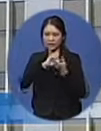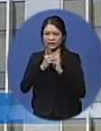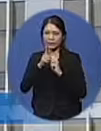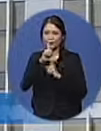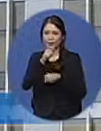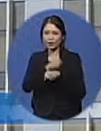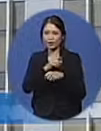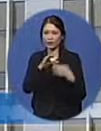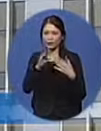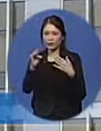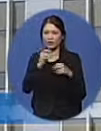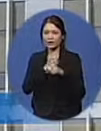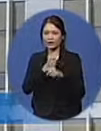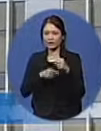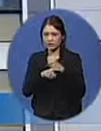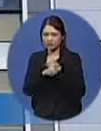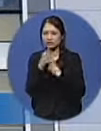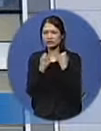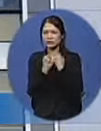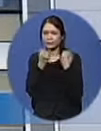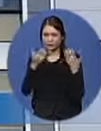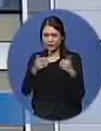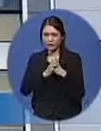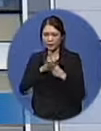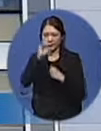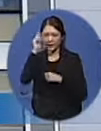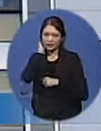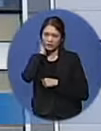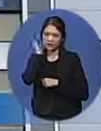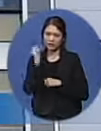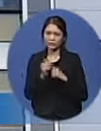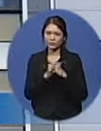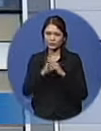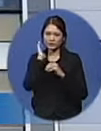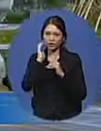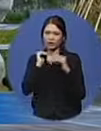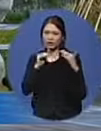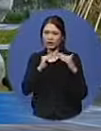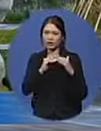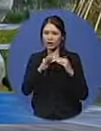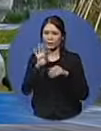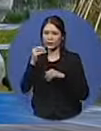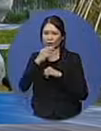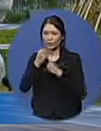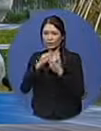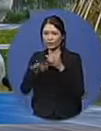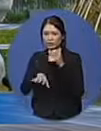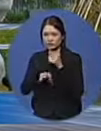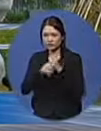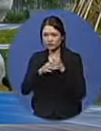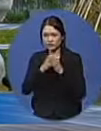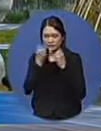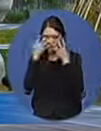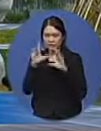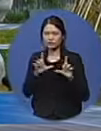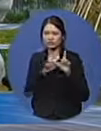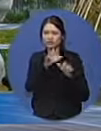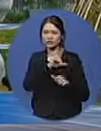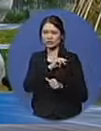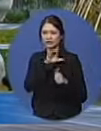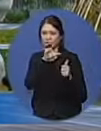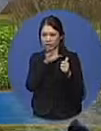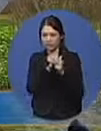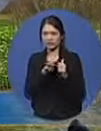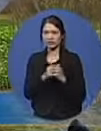발탁 배경을 설명했습니다. 박 대통령은 또 청와대 고용복지수석에 김현숙 새누리당 의원을